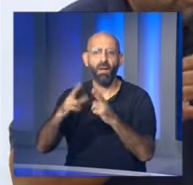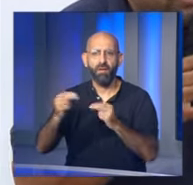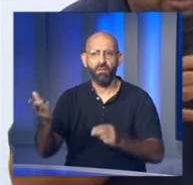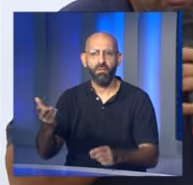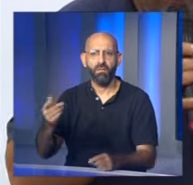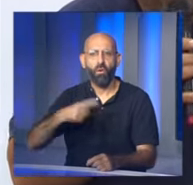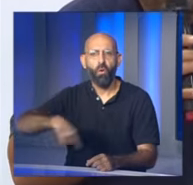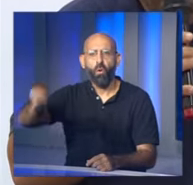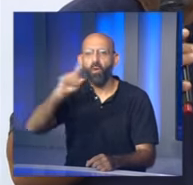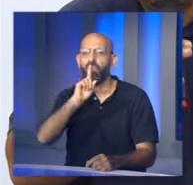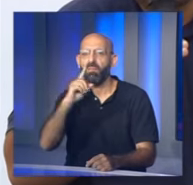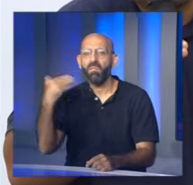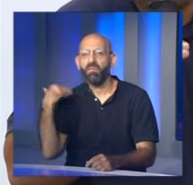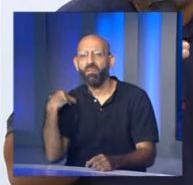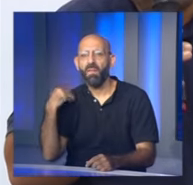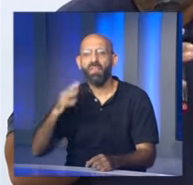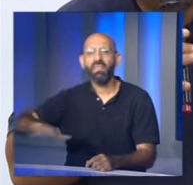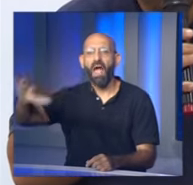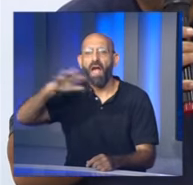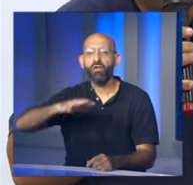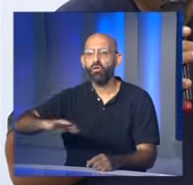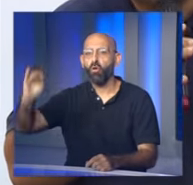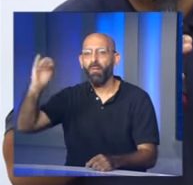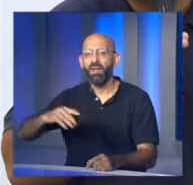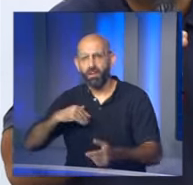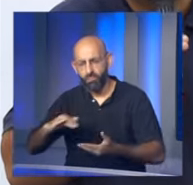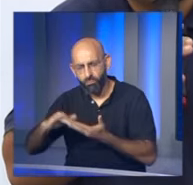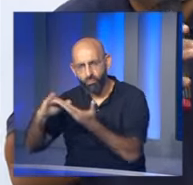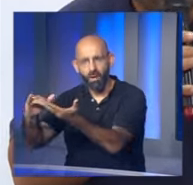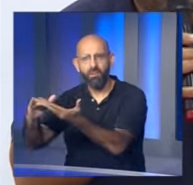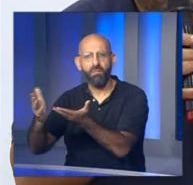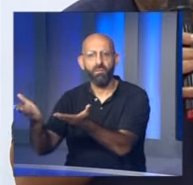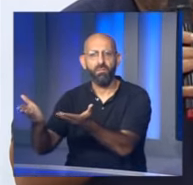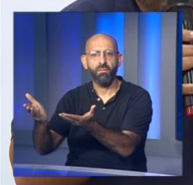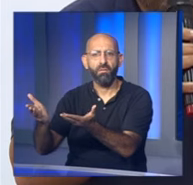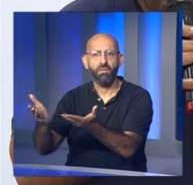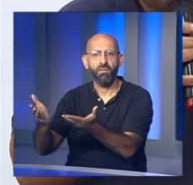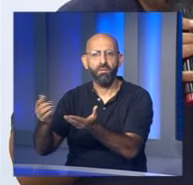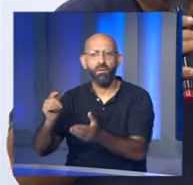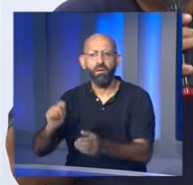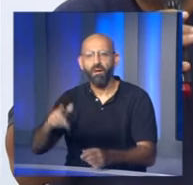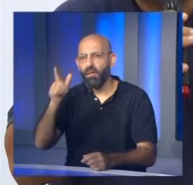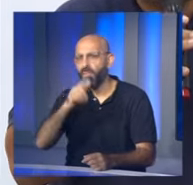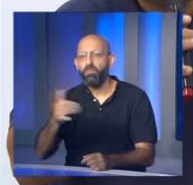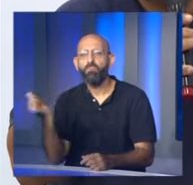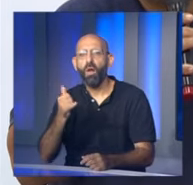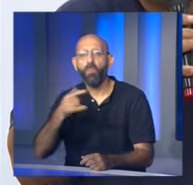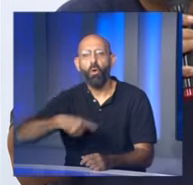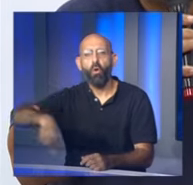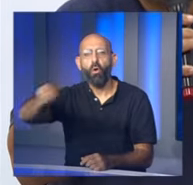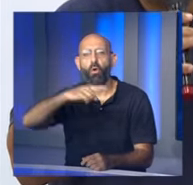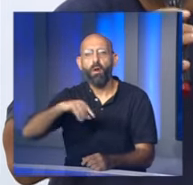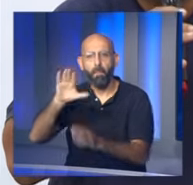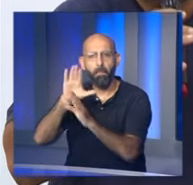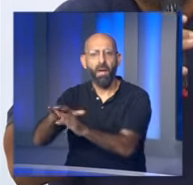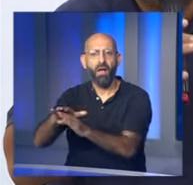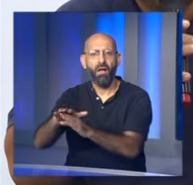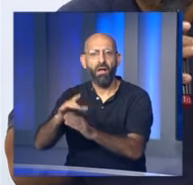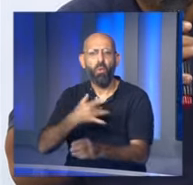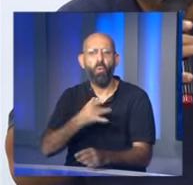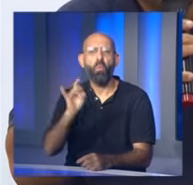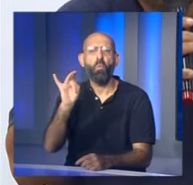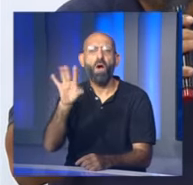بنتقل اليوم نحن ساكنين على على كتف الضاحيه الجنوبيه اللي مع كل ضربه بيرتك اكثر نحن بشمخ